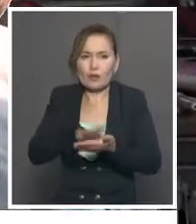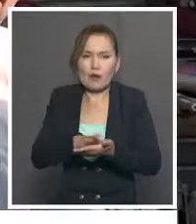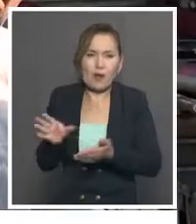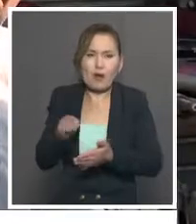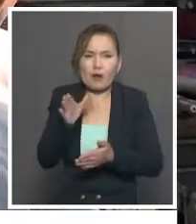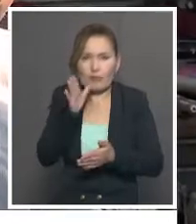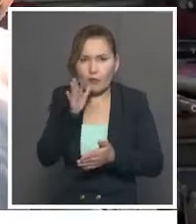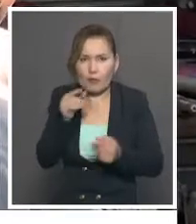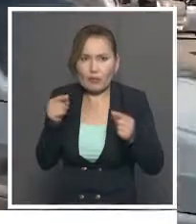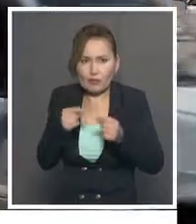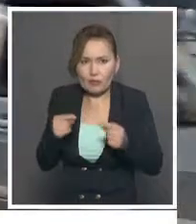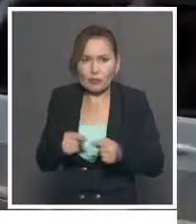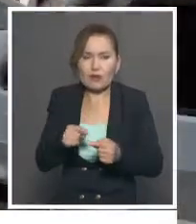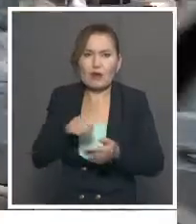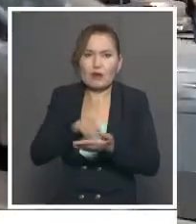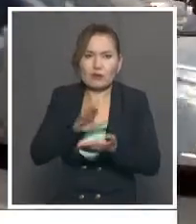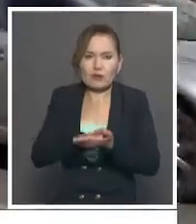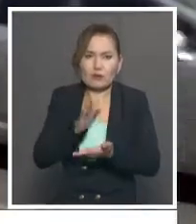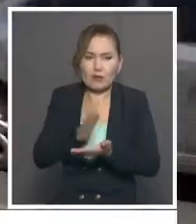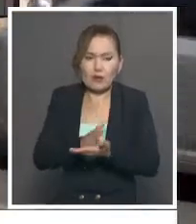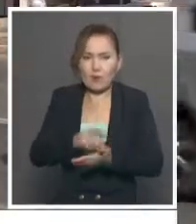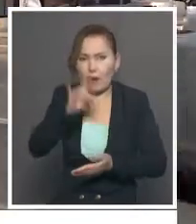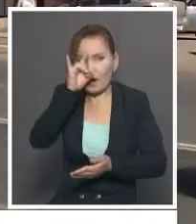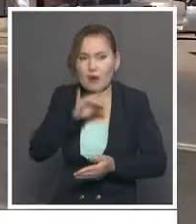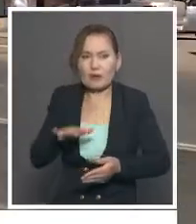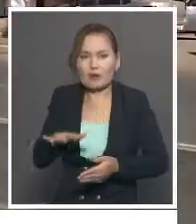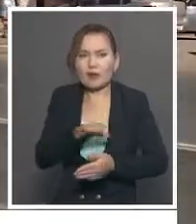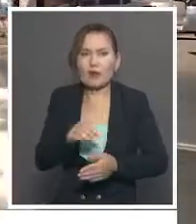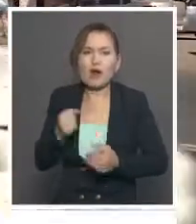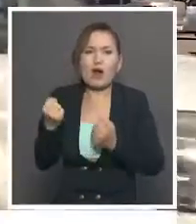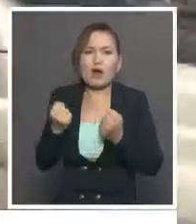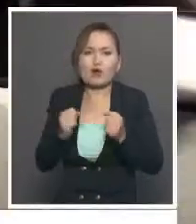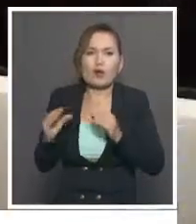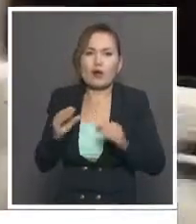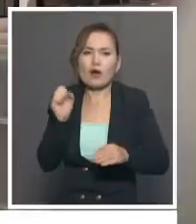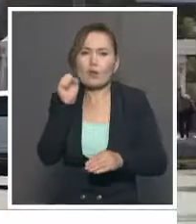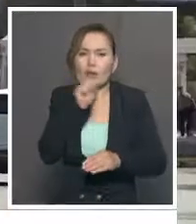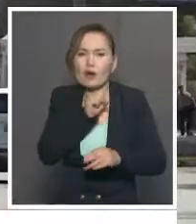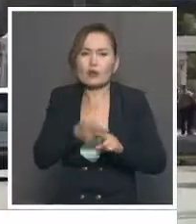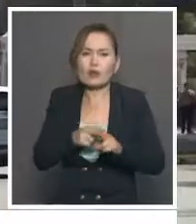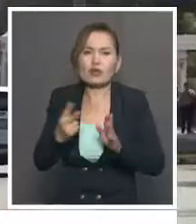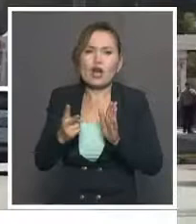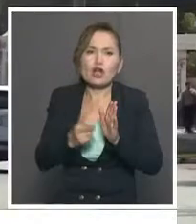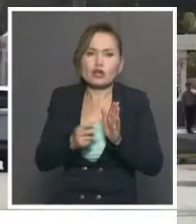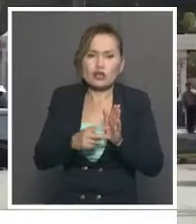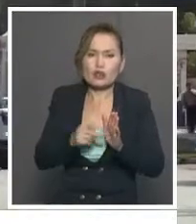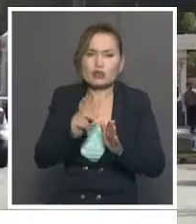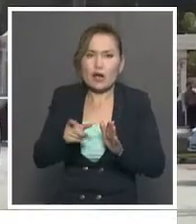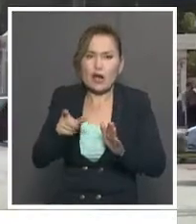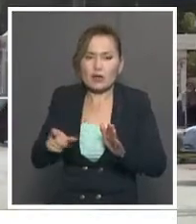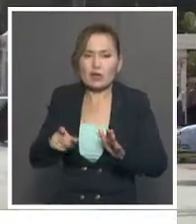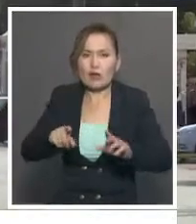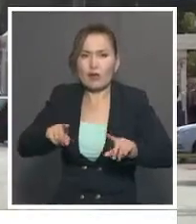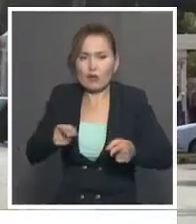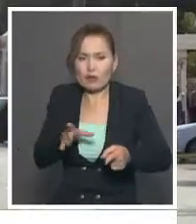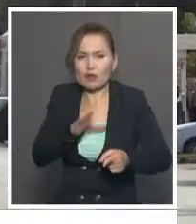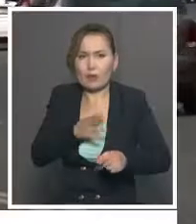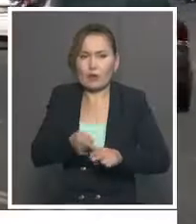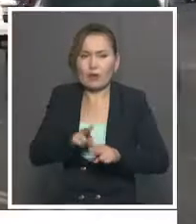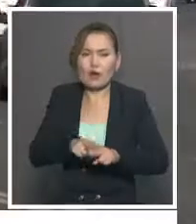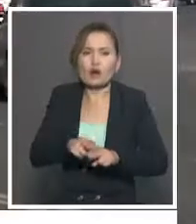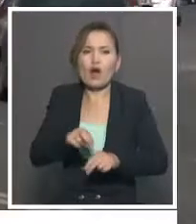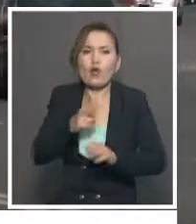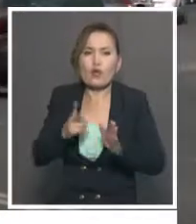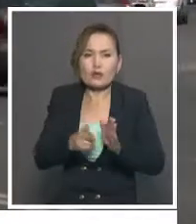бәрі как болған анықтан көрсетті. Ал еліміз бойынша көлік ұрлығына қатысты жыл басынан бері 700-ден астам адам 17 қылмыстық топ ұсталған.